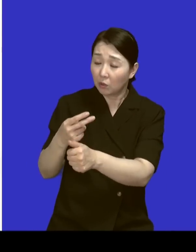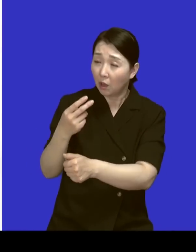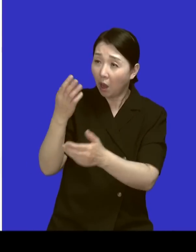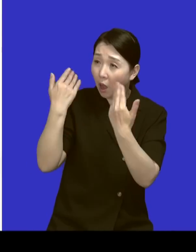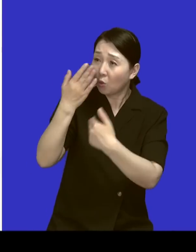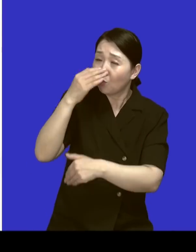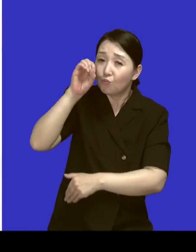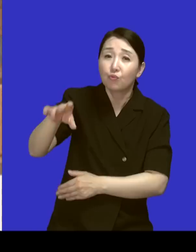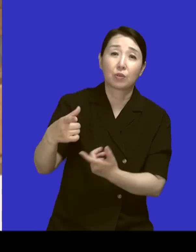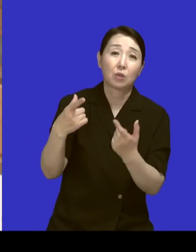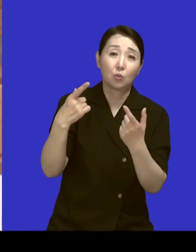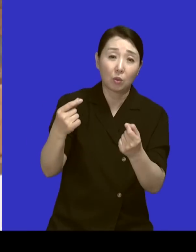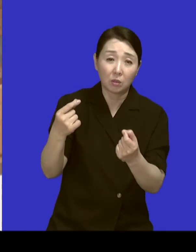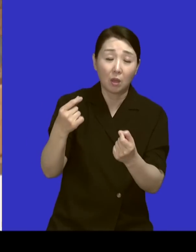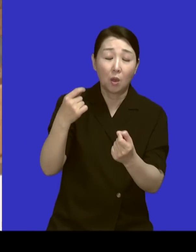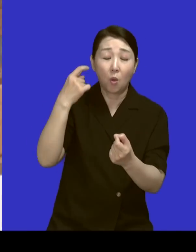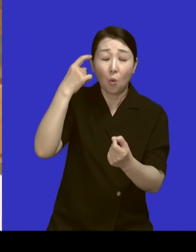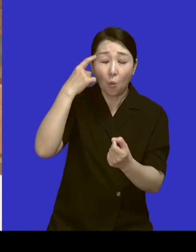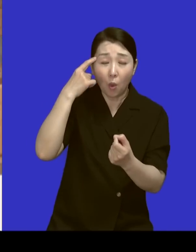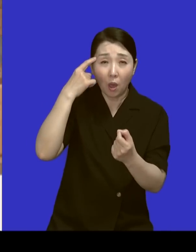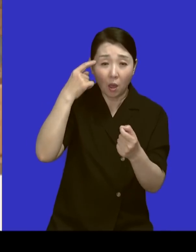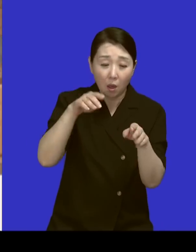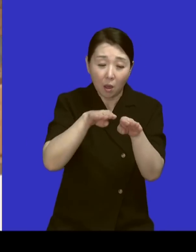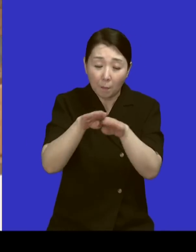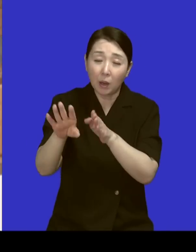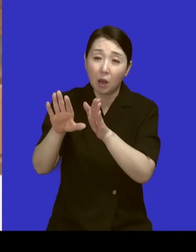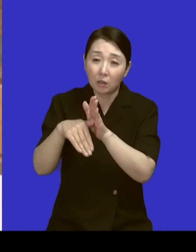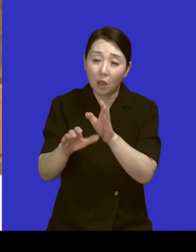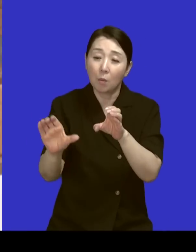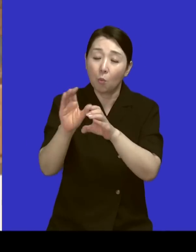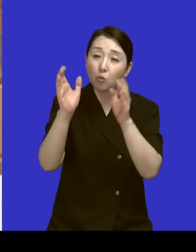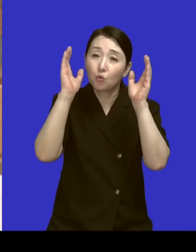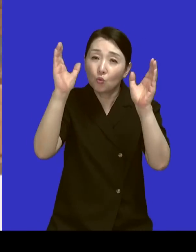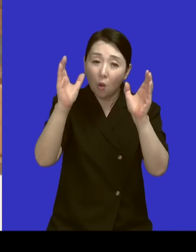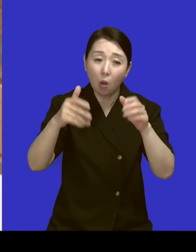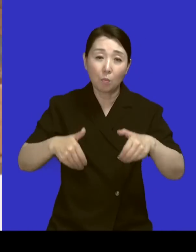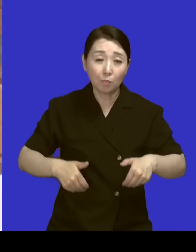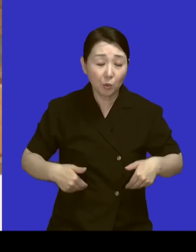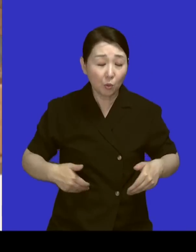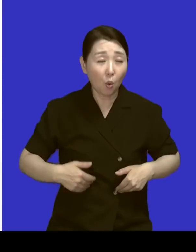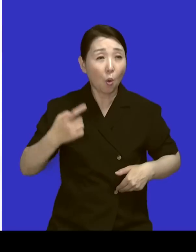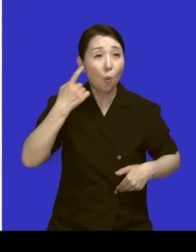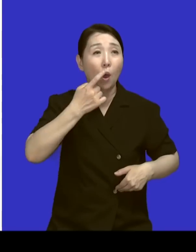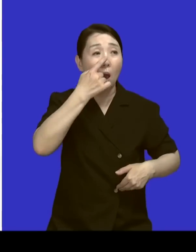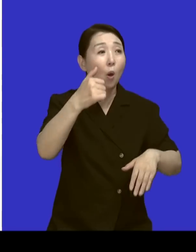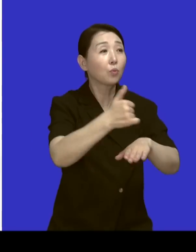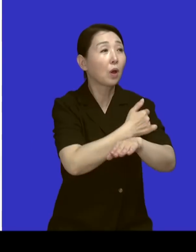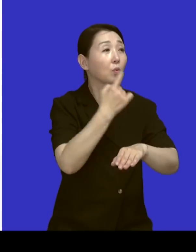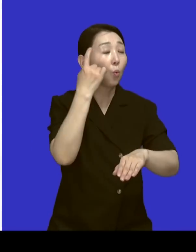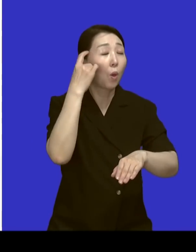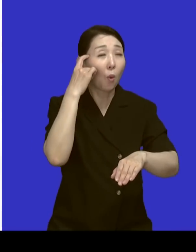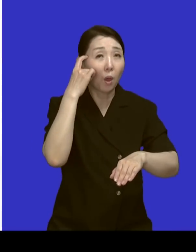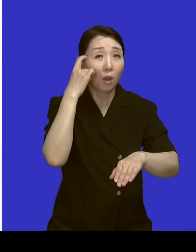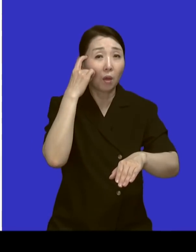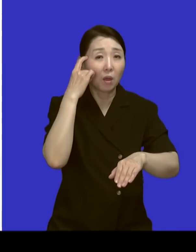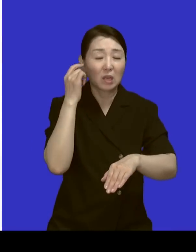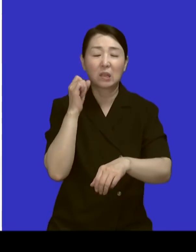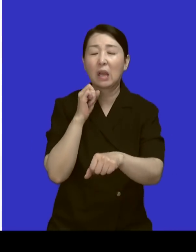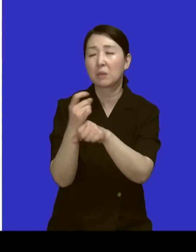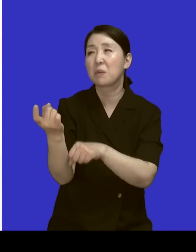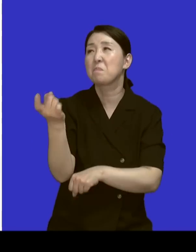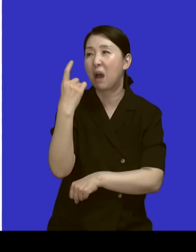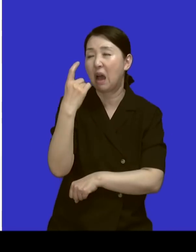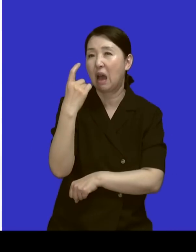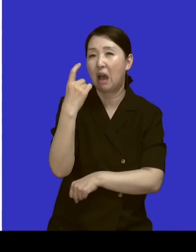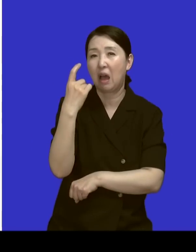무시하는 처사다. 방학이 되면 보충 수업을 들어야지 예. 왜 학원에 다니겠다고 하느냐. 그리고 저는 찍힌 상태였으니까 안